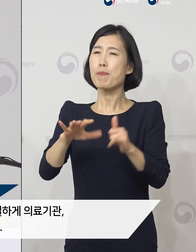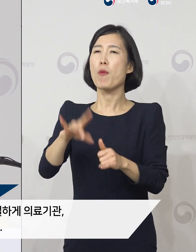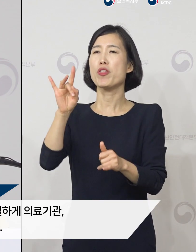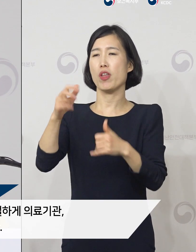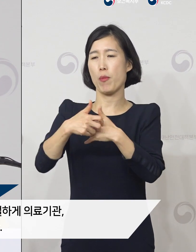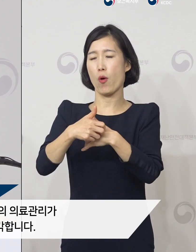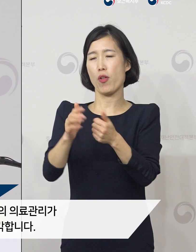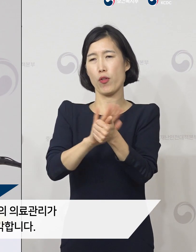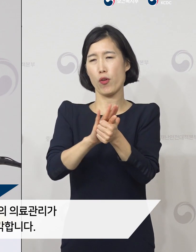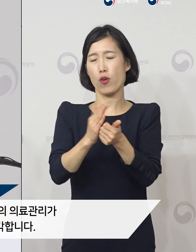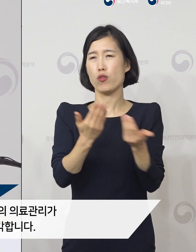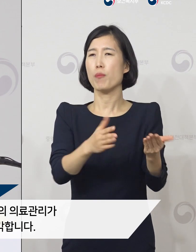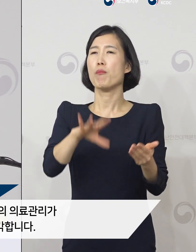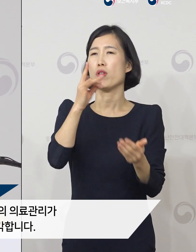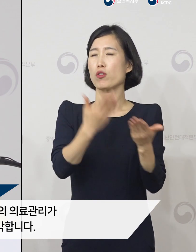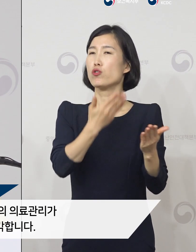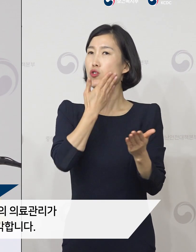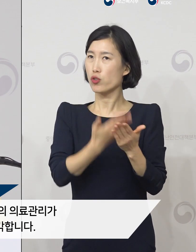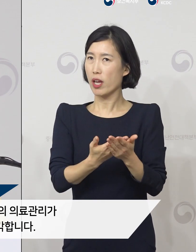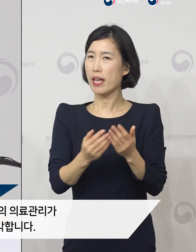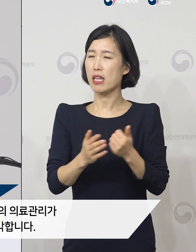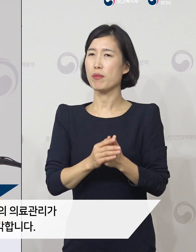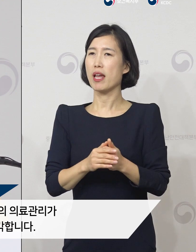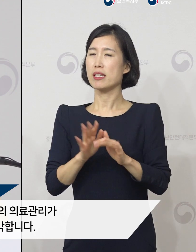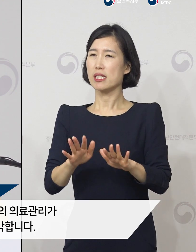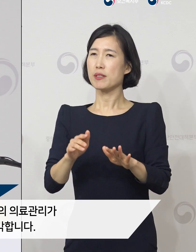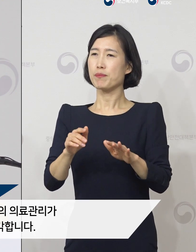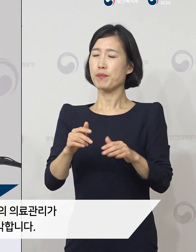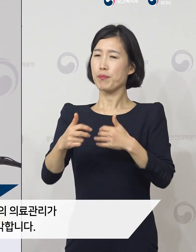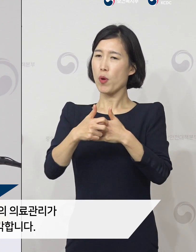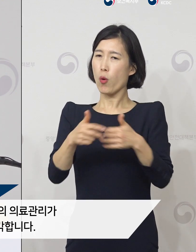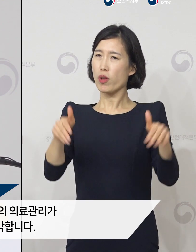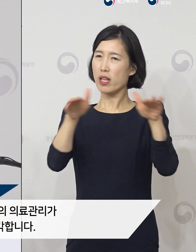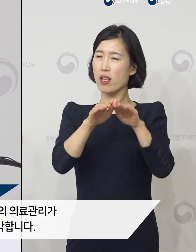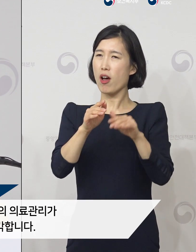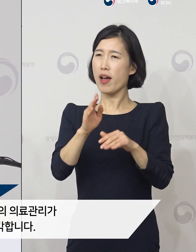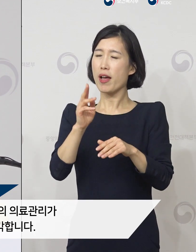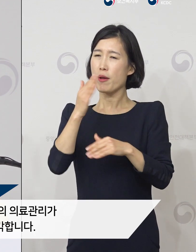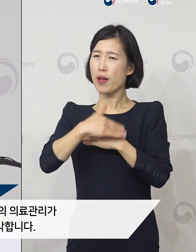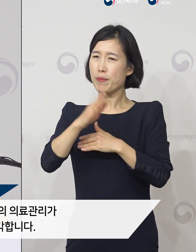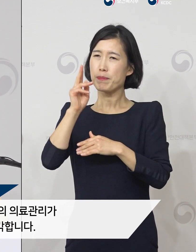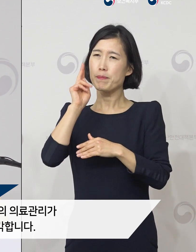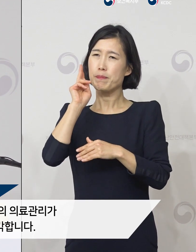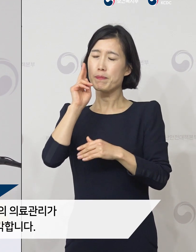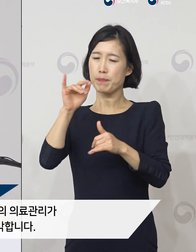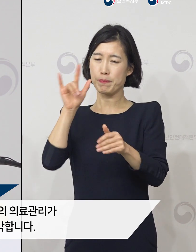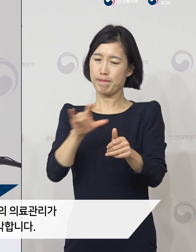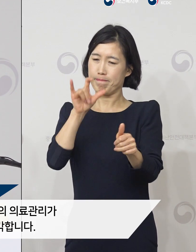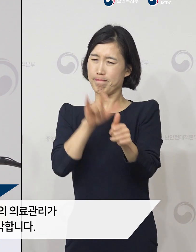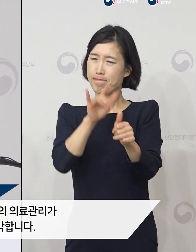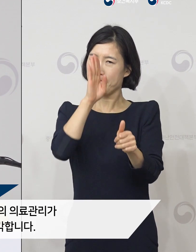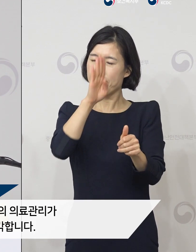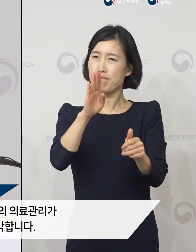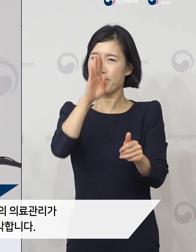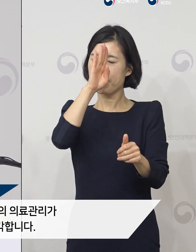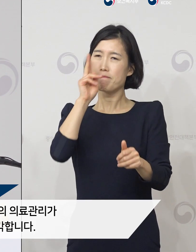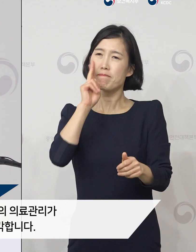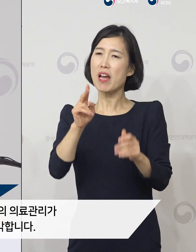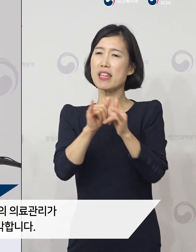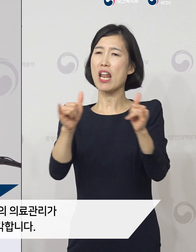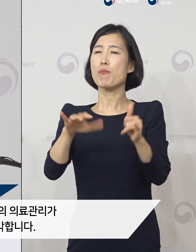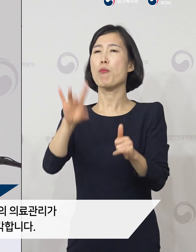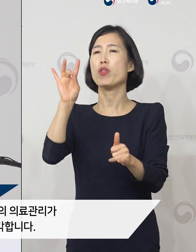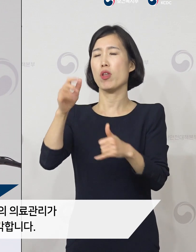상황입니다. 그리고 의료기관을 보호해서 많은 중증 질환자들의 의료 관리가 지속될 수 있게끔 하는 게